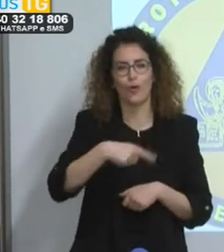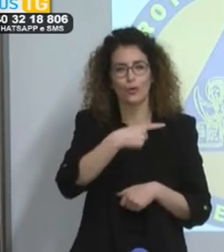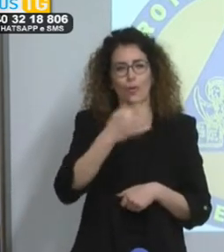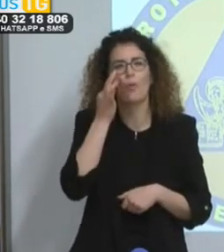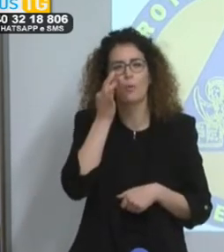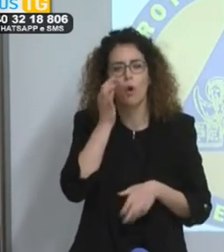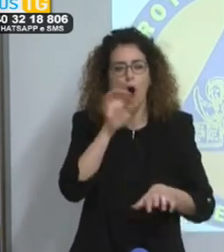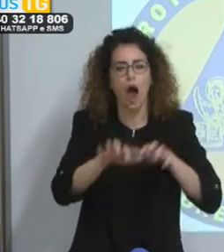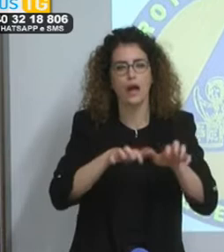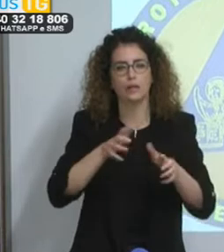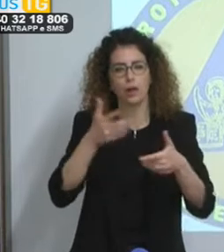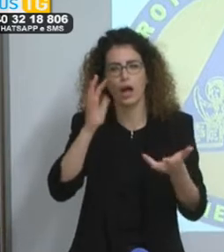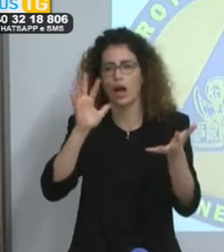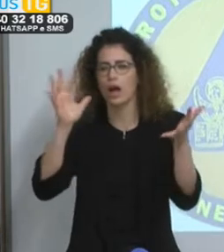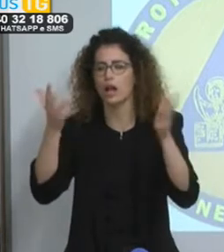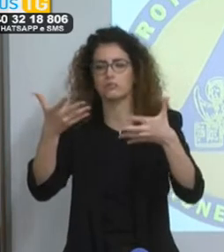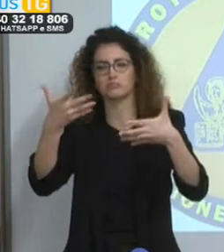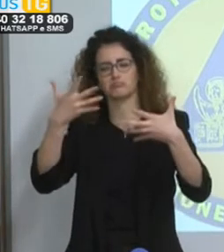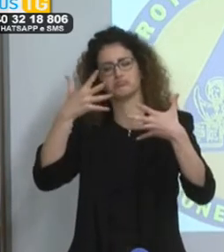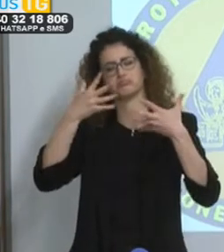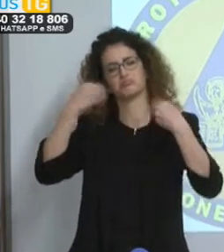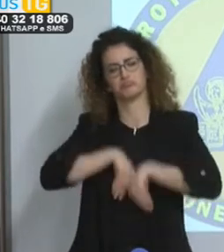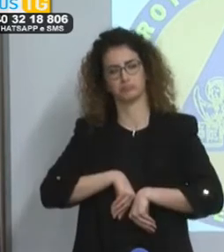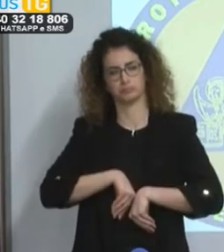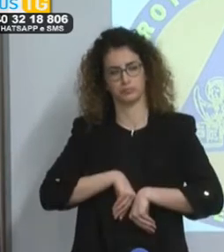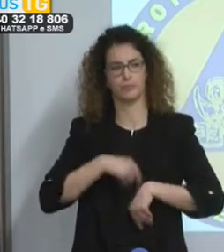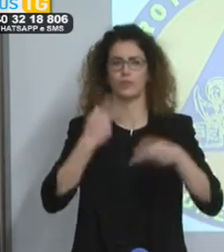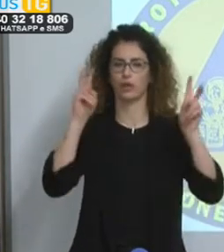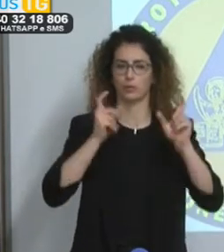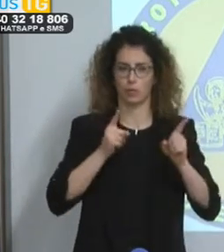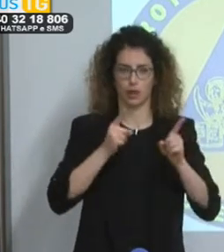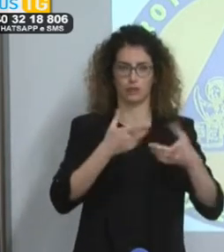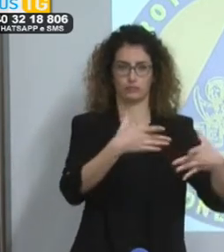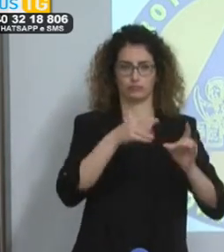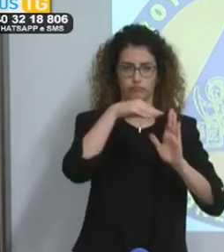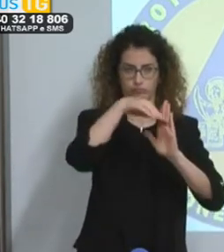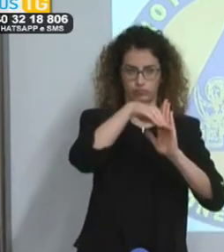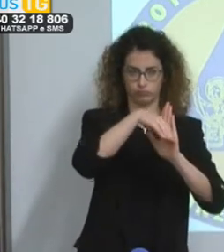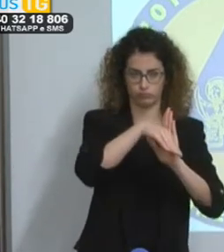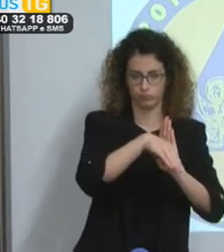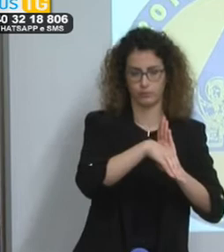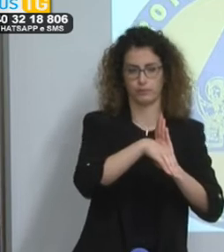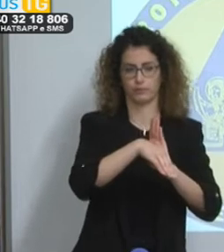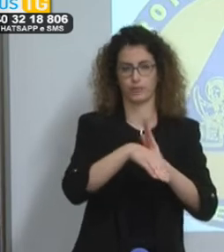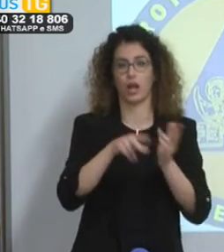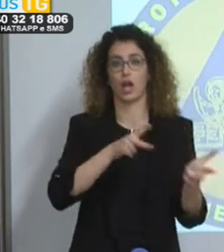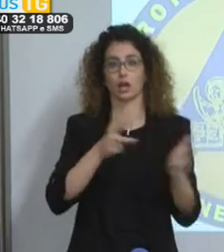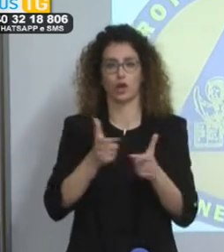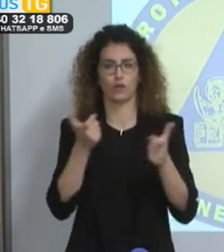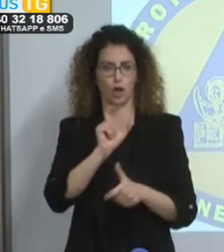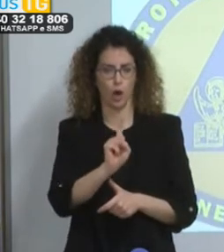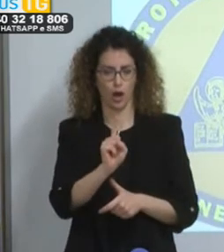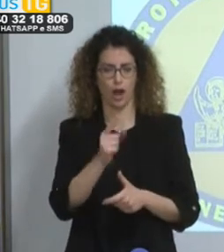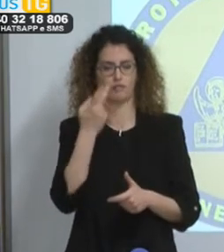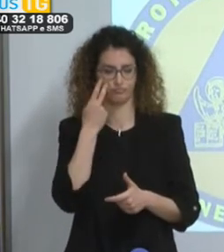adattabile. Allora, qual è il tema? Infezione la vediamo che sta scendendo, i ricoveri anche in area non critica lo vediamo, e